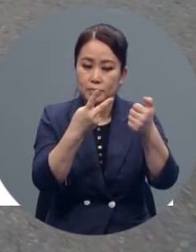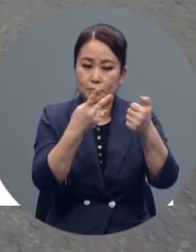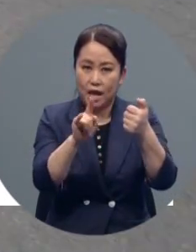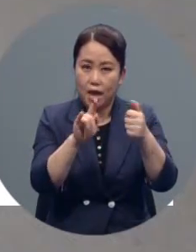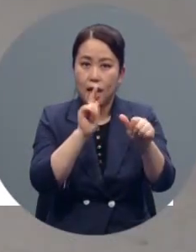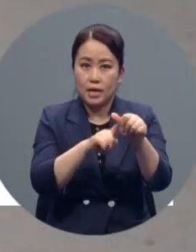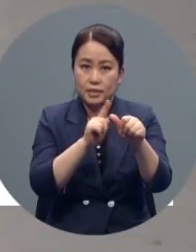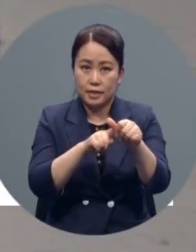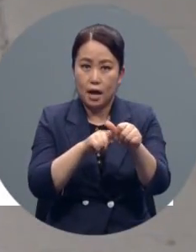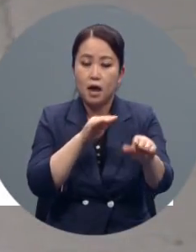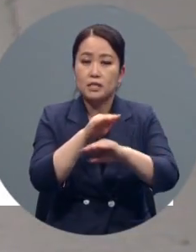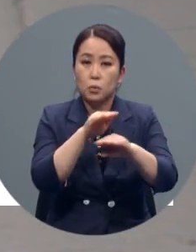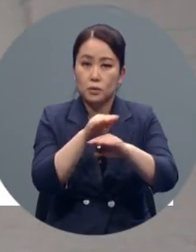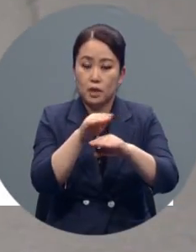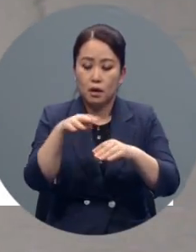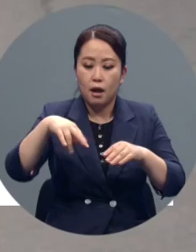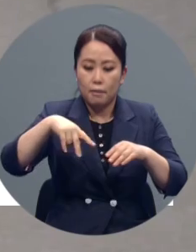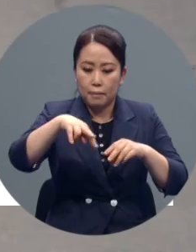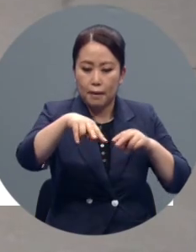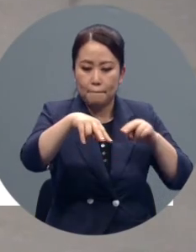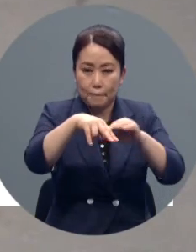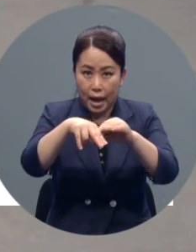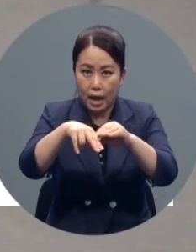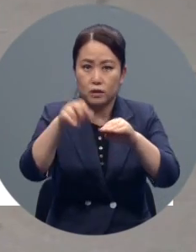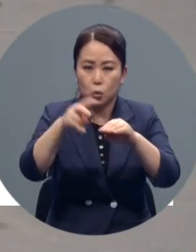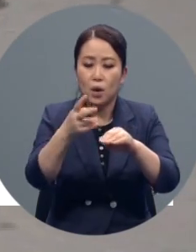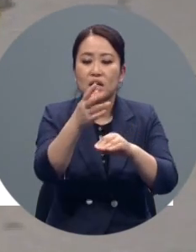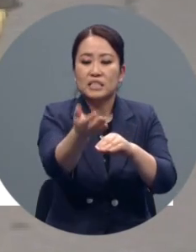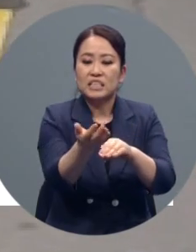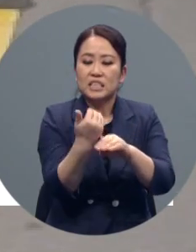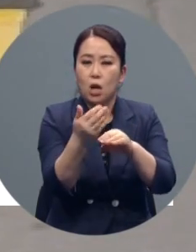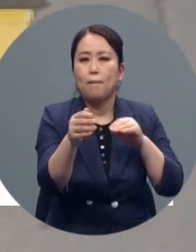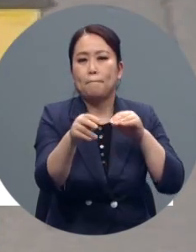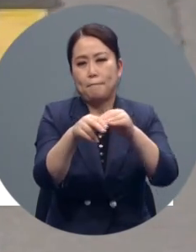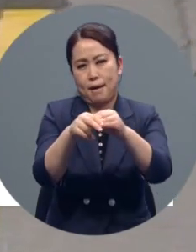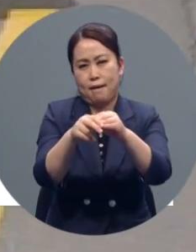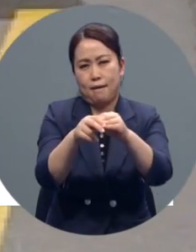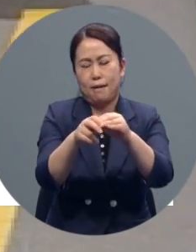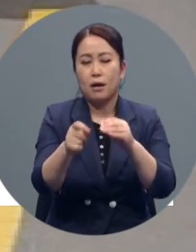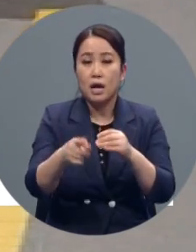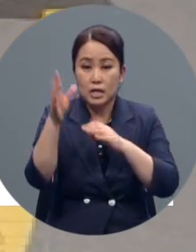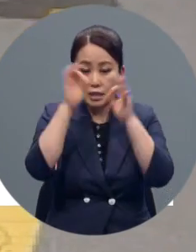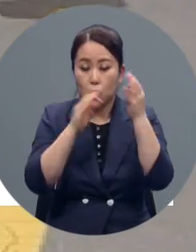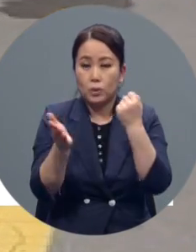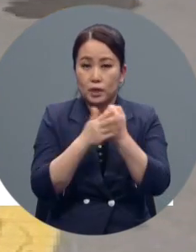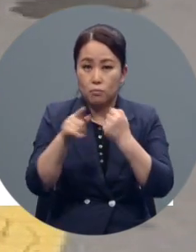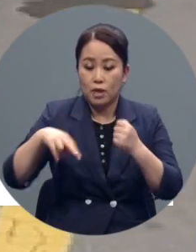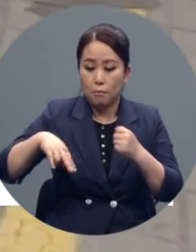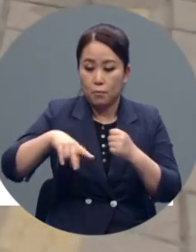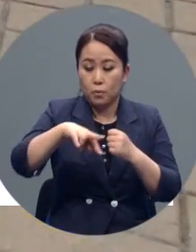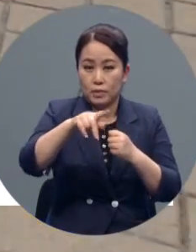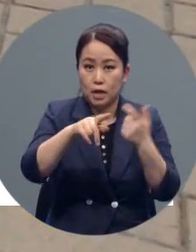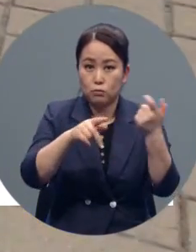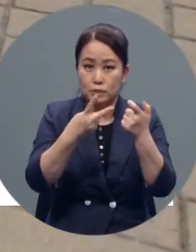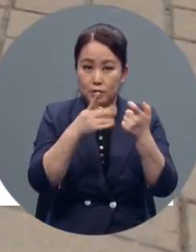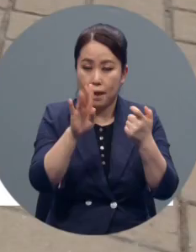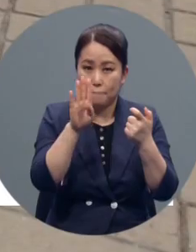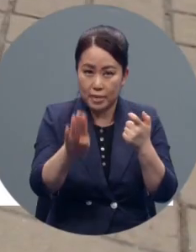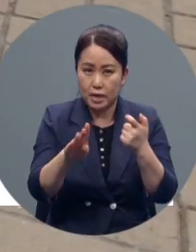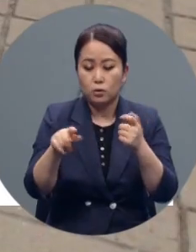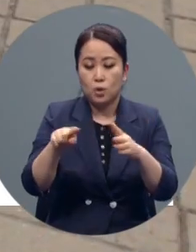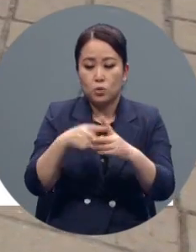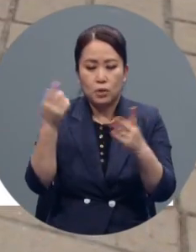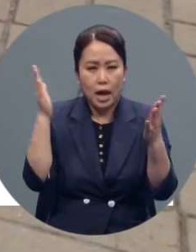승용차가 보행자 들을 잇따라 치고 트럭을 들이받았습니다 이 사고로 부인 자 60대 b 씨와